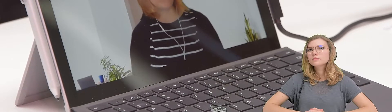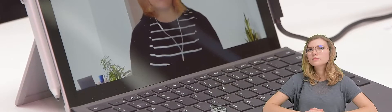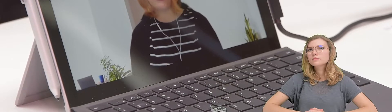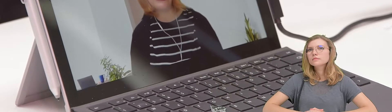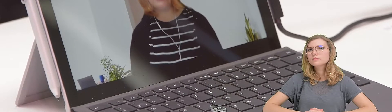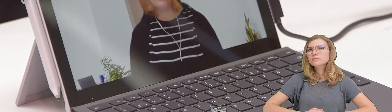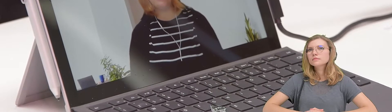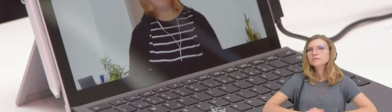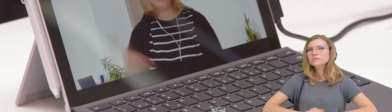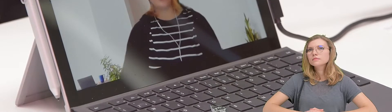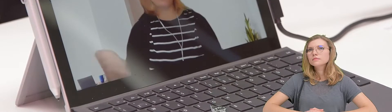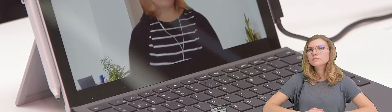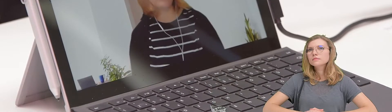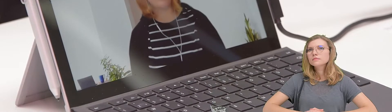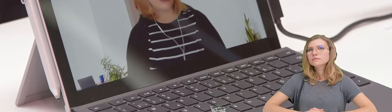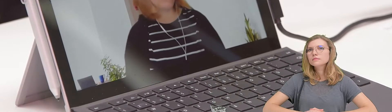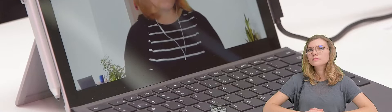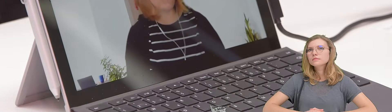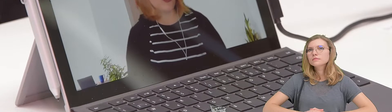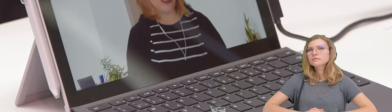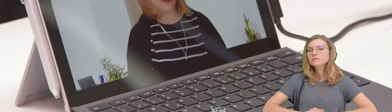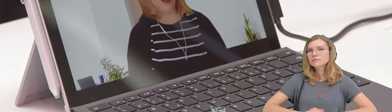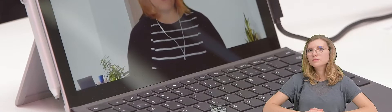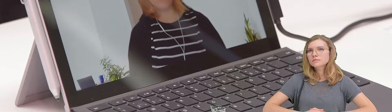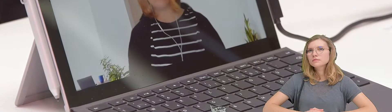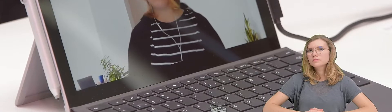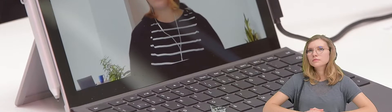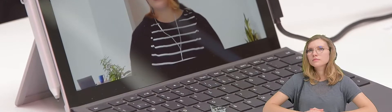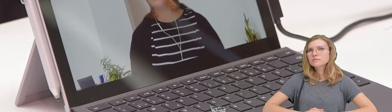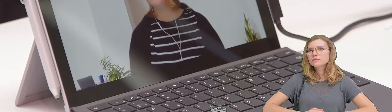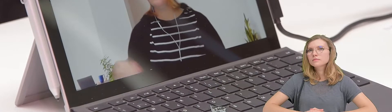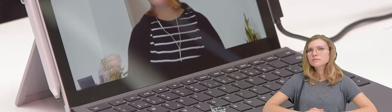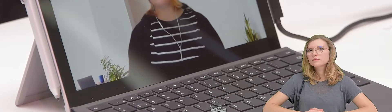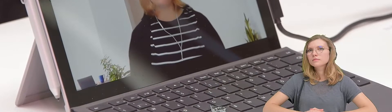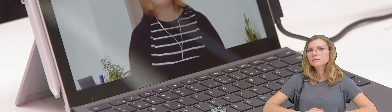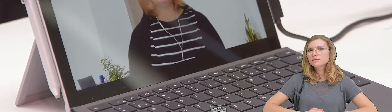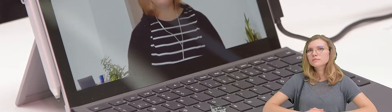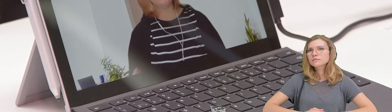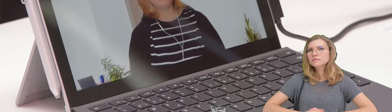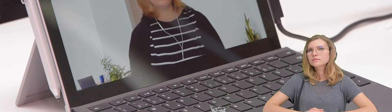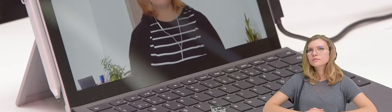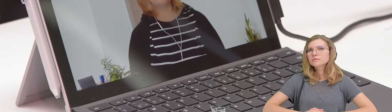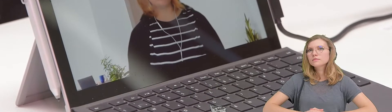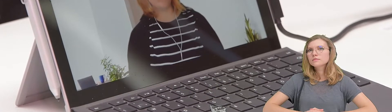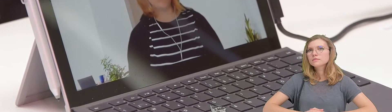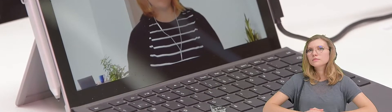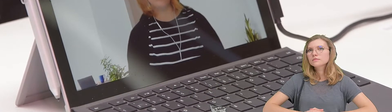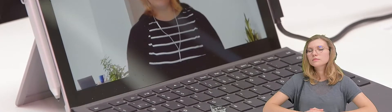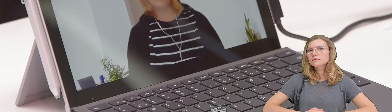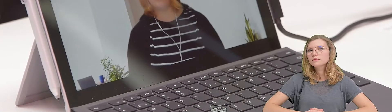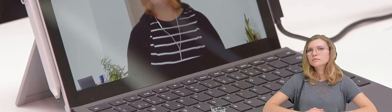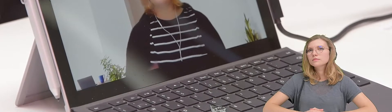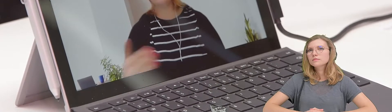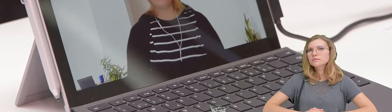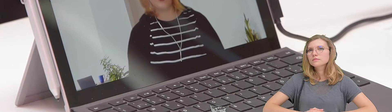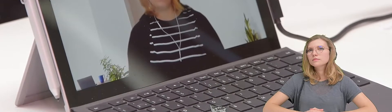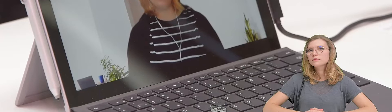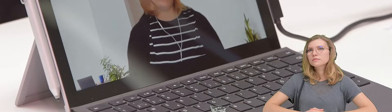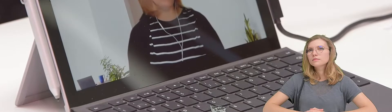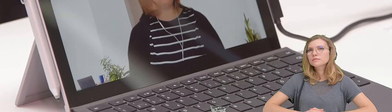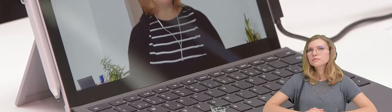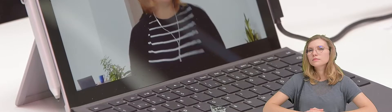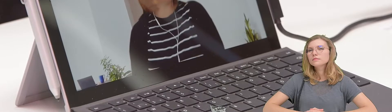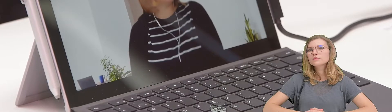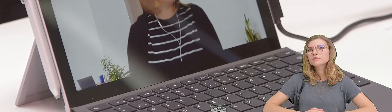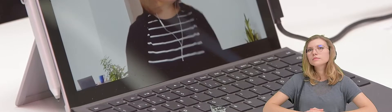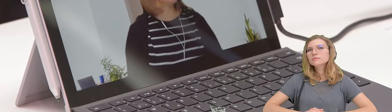zurück oder so, weil mein Gegenüber das gar nicht so verstanden hat. Und von daher ist es auch als Einstieg ganz schön, überhaupt erstmal